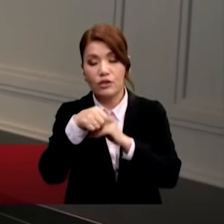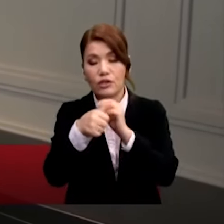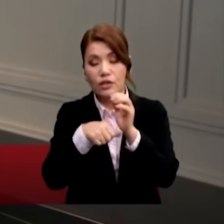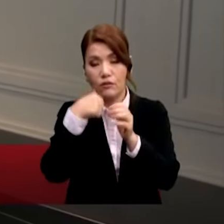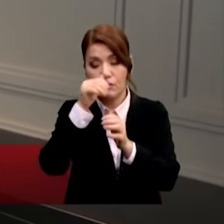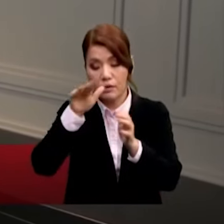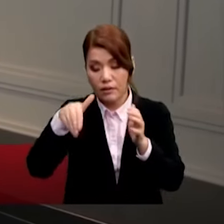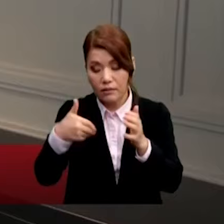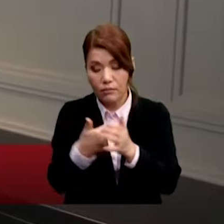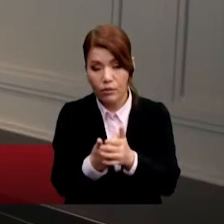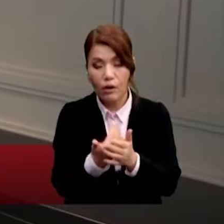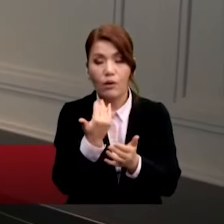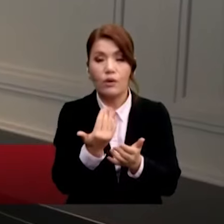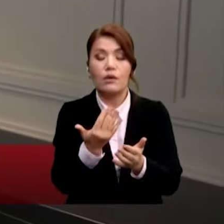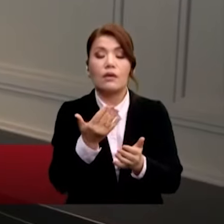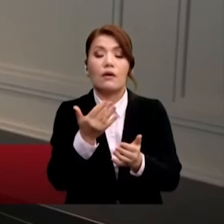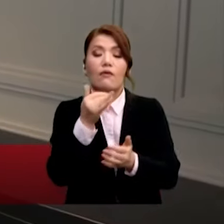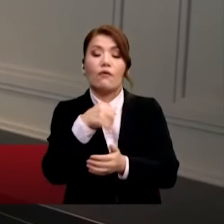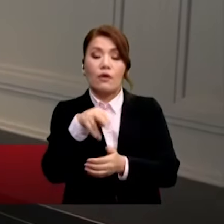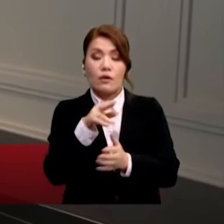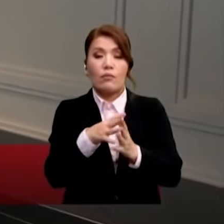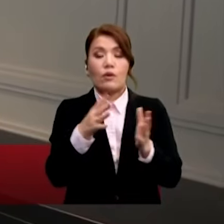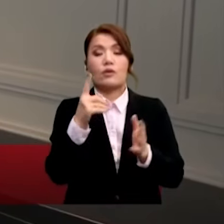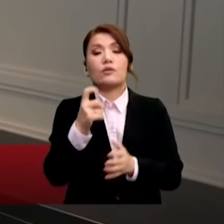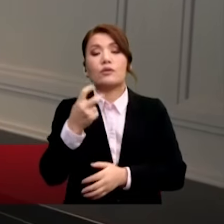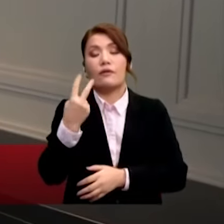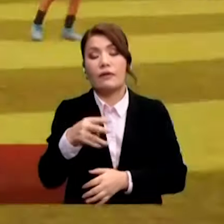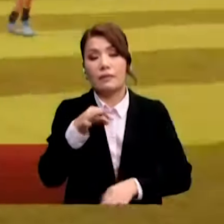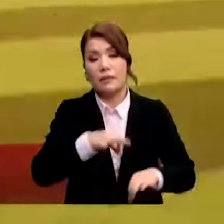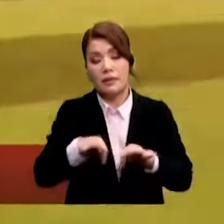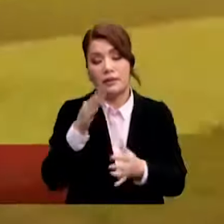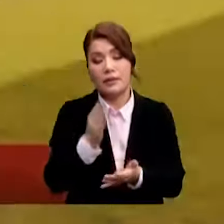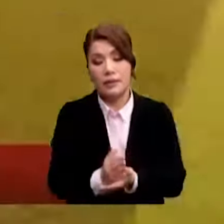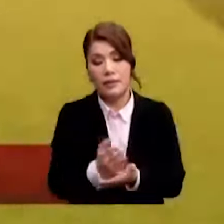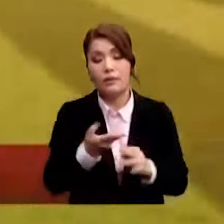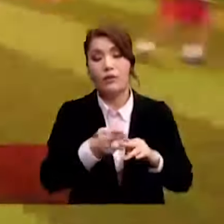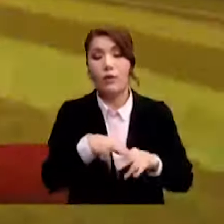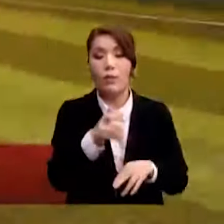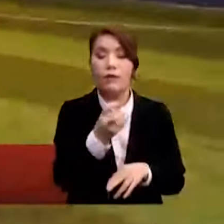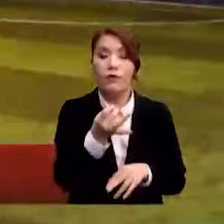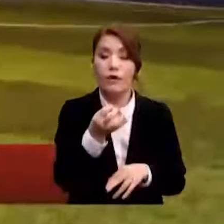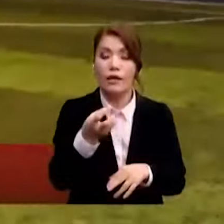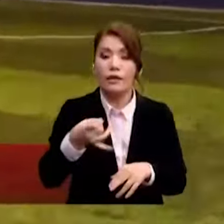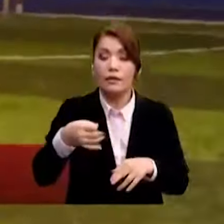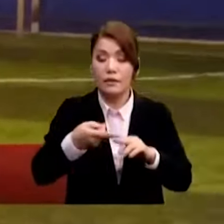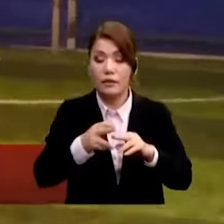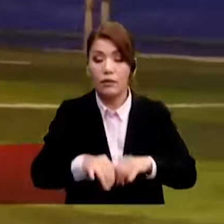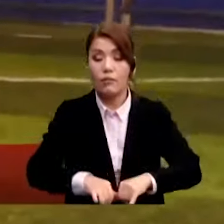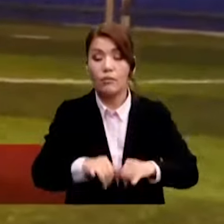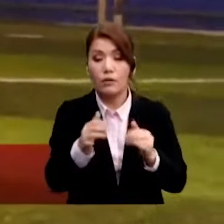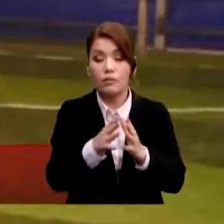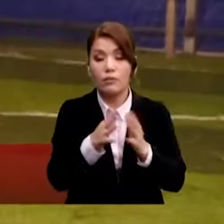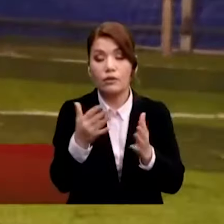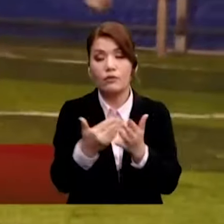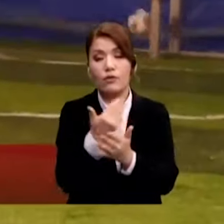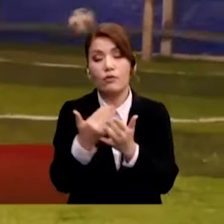2016 года. И в портфолио у фонда более 120 проектов. К слову, портфолио фонда «Халык»